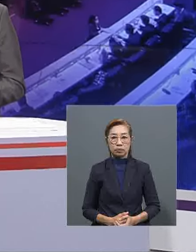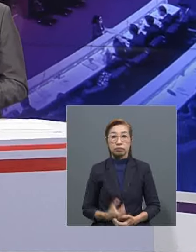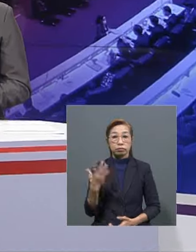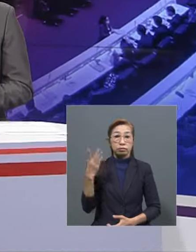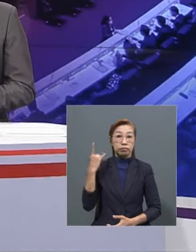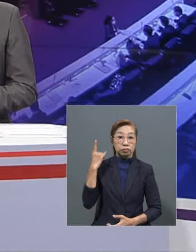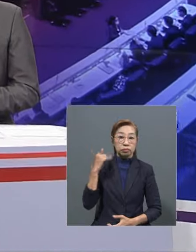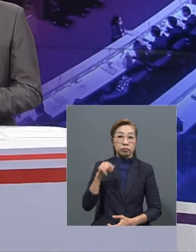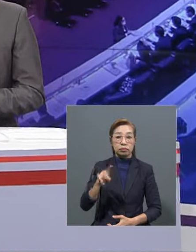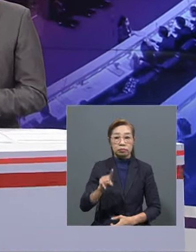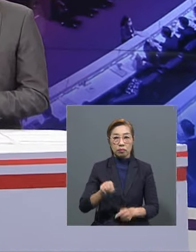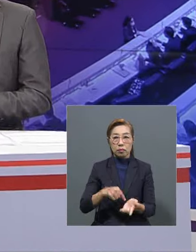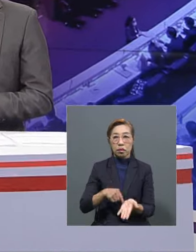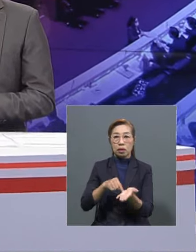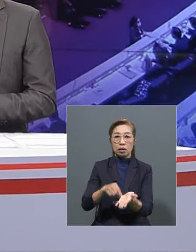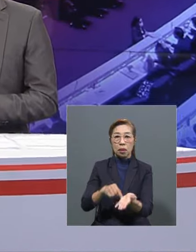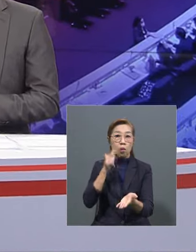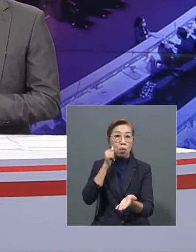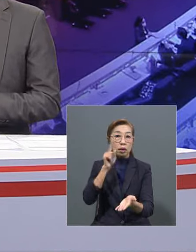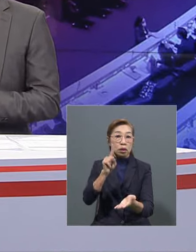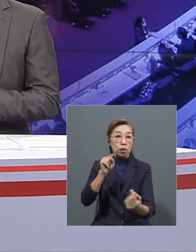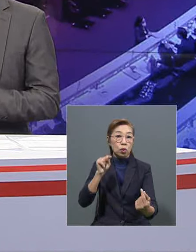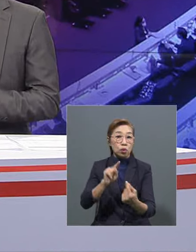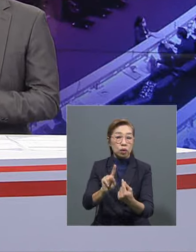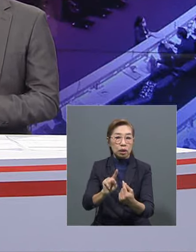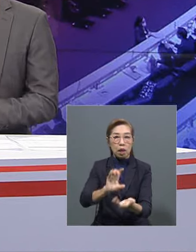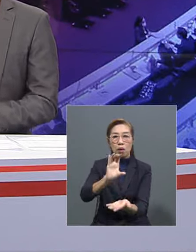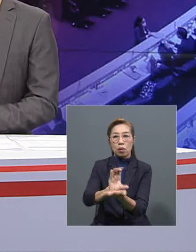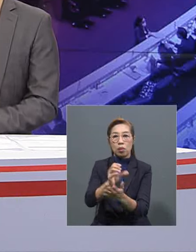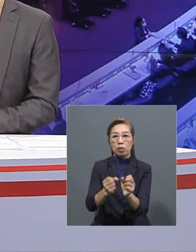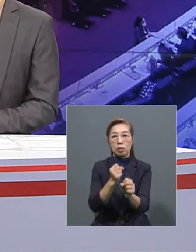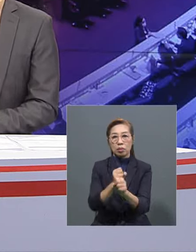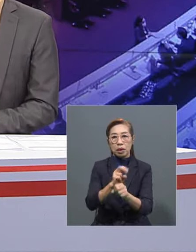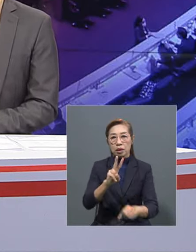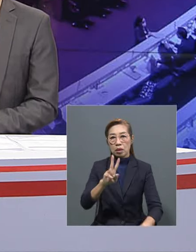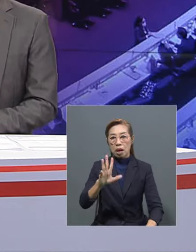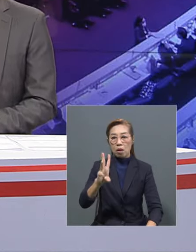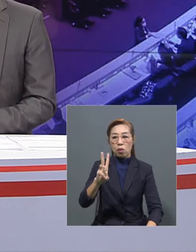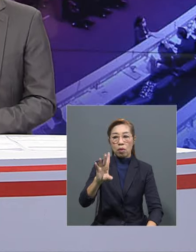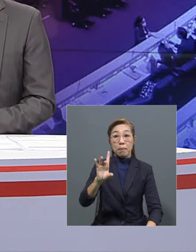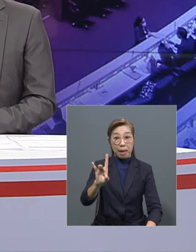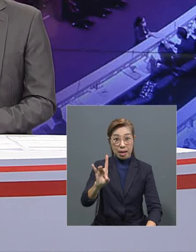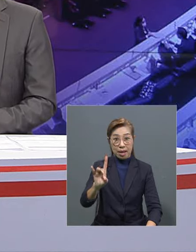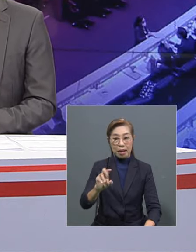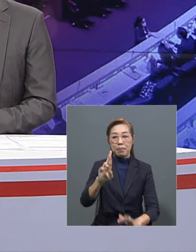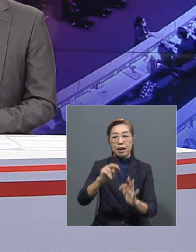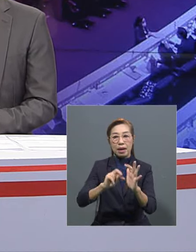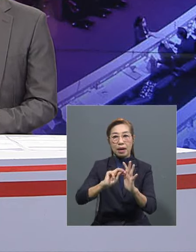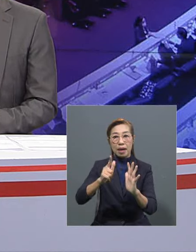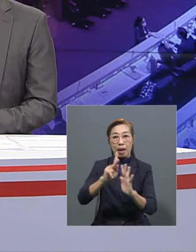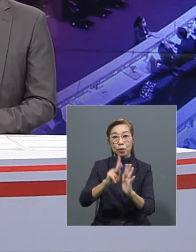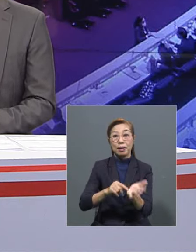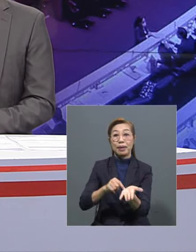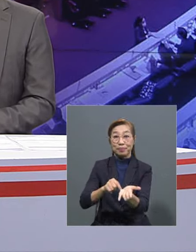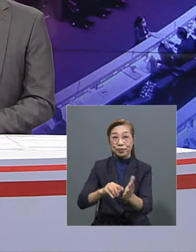เมื่อวานนี้เป็นการพิจารณาวันแรกของร่างงบประมาณรายจ่ายประจำปี2568คือก่อนหน้าที่การ